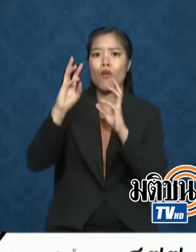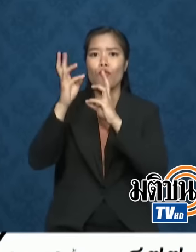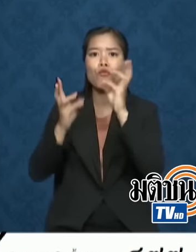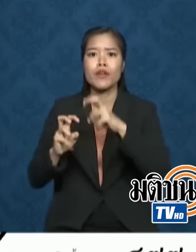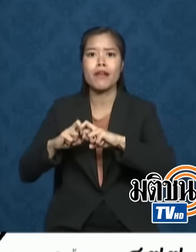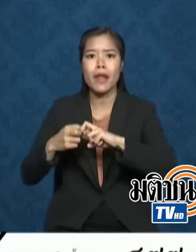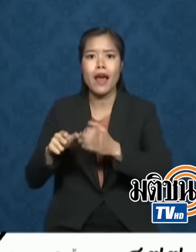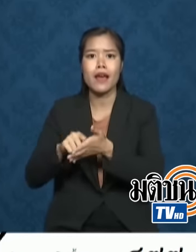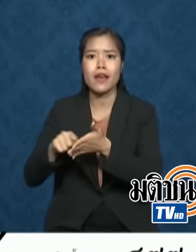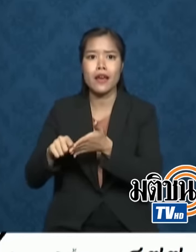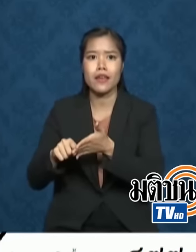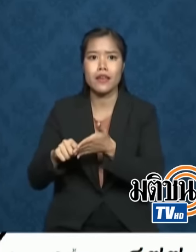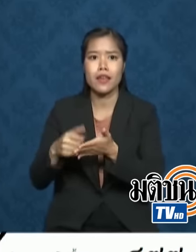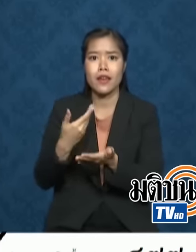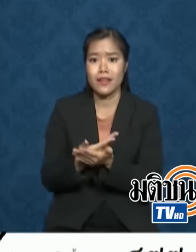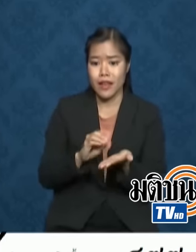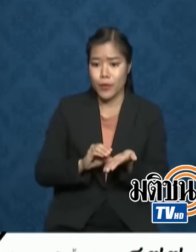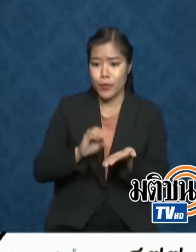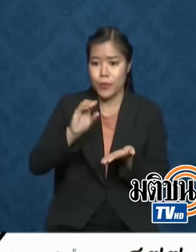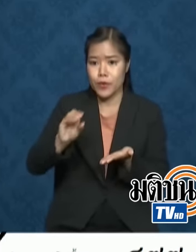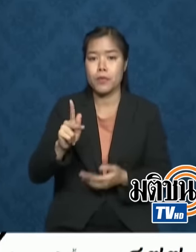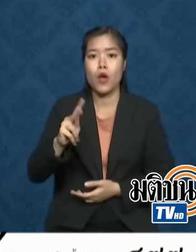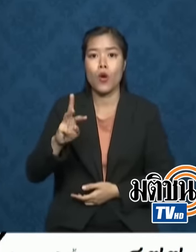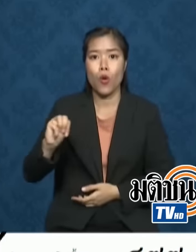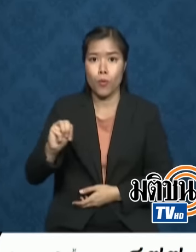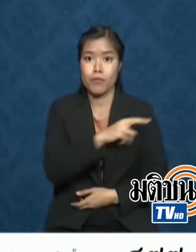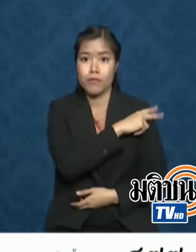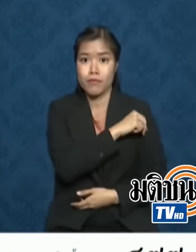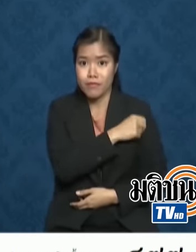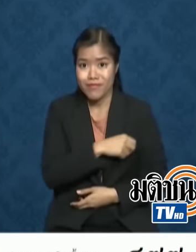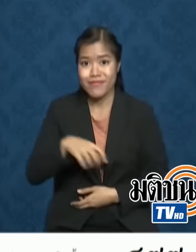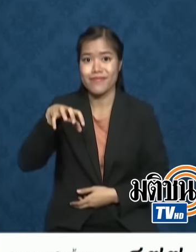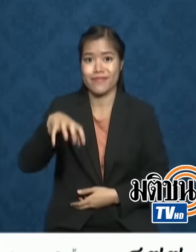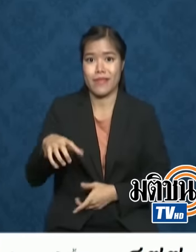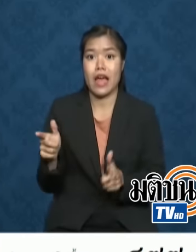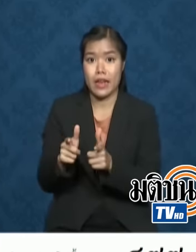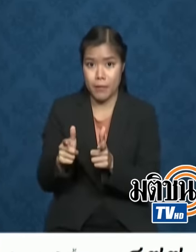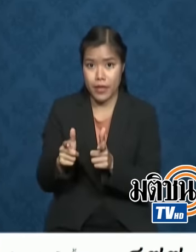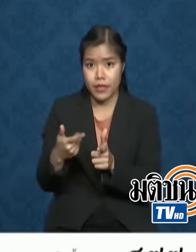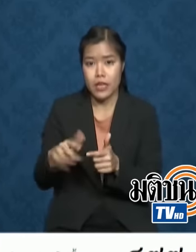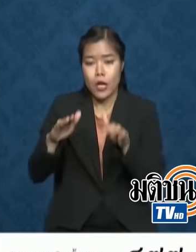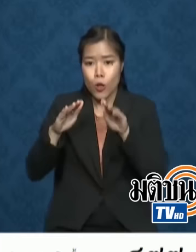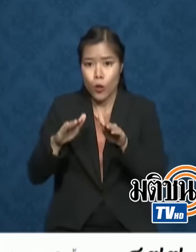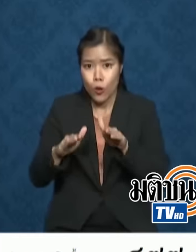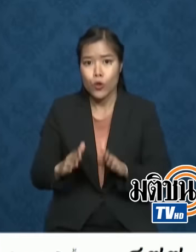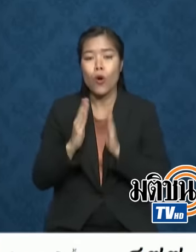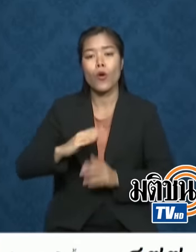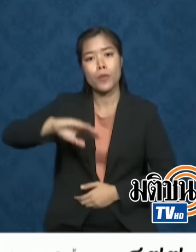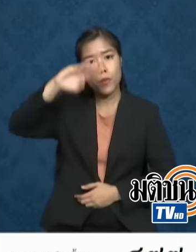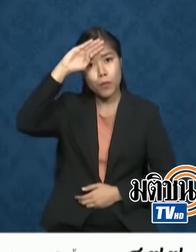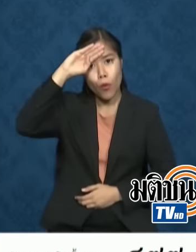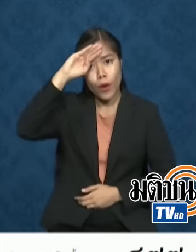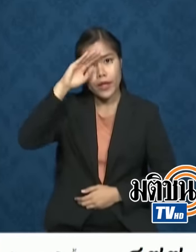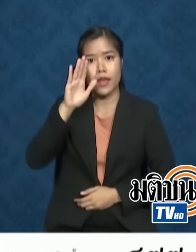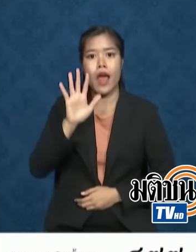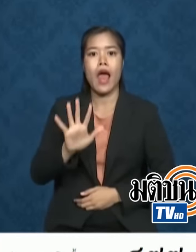6.2 ล้านบาทไปอยู่ที่กรมอนามัยกรมอนามัยตั้งเป้าหมายไว้ครับว่าปี67นี้จะลดจำนวนผู้ป่วยโรคทางเดินหายใจลง 5%